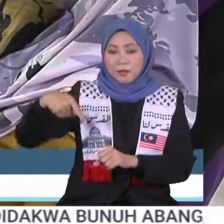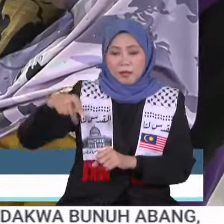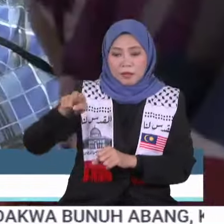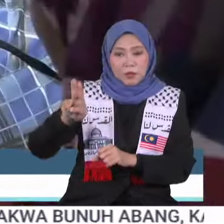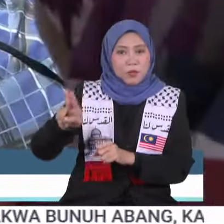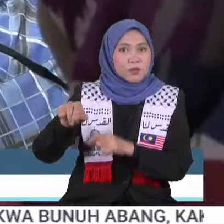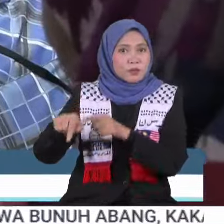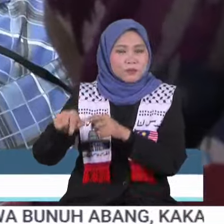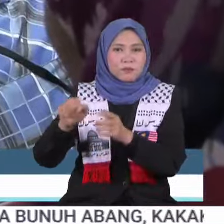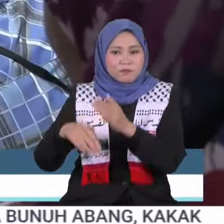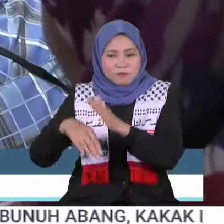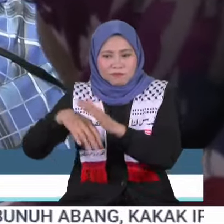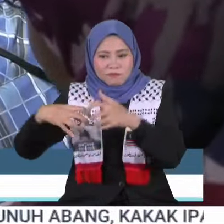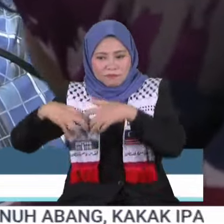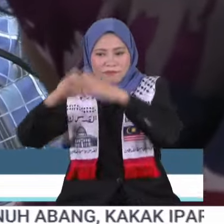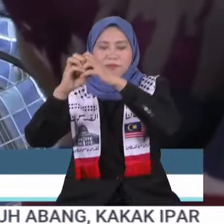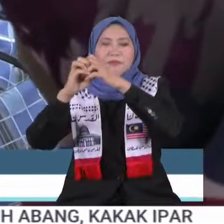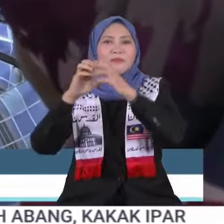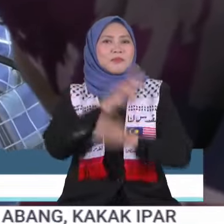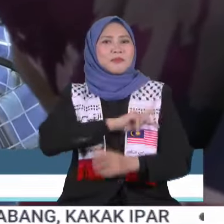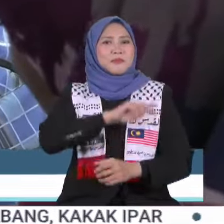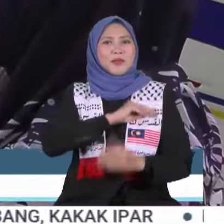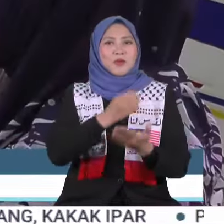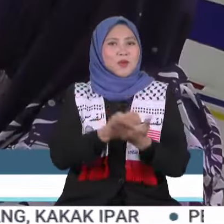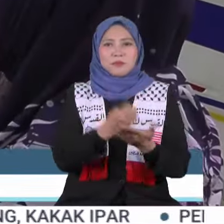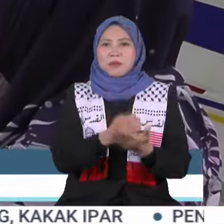padu yang dibangun Kementerian